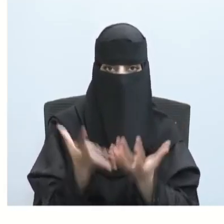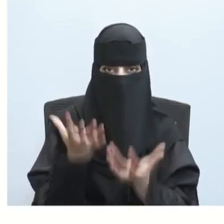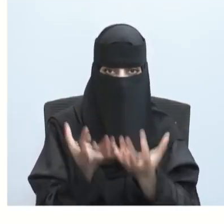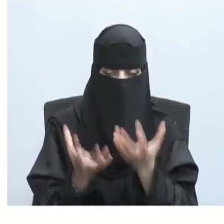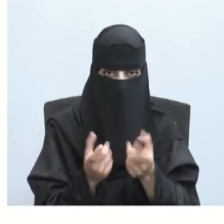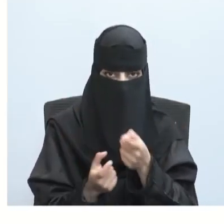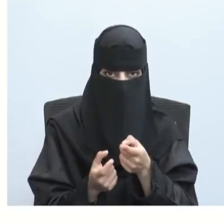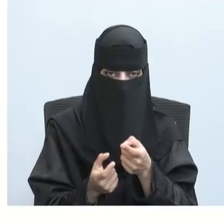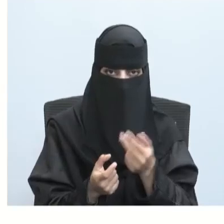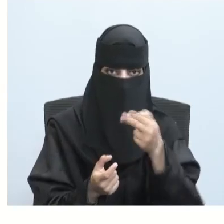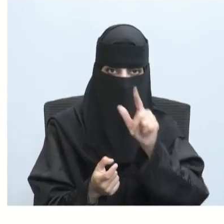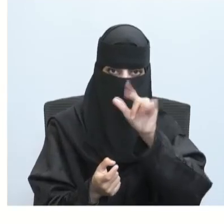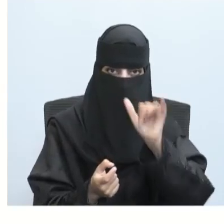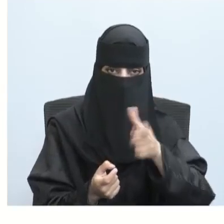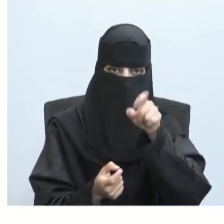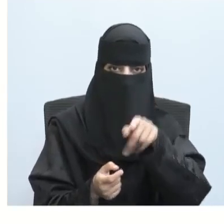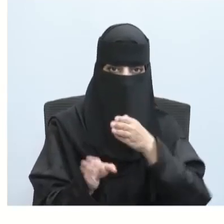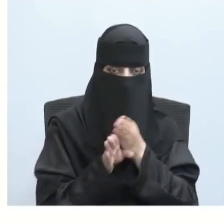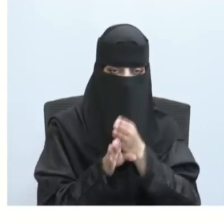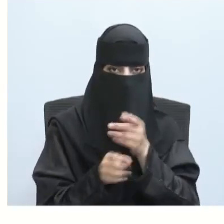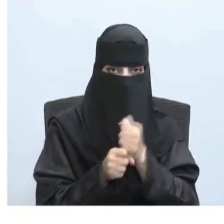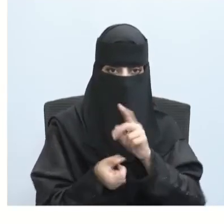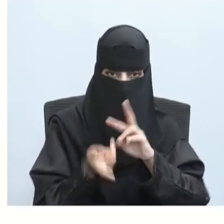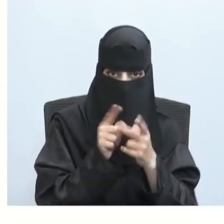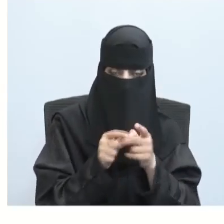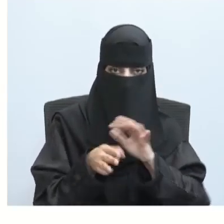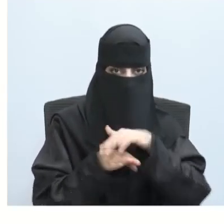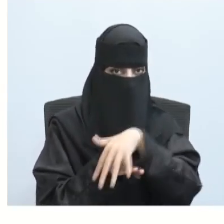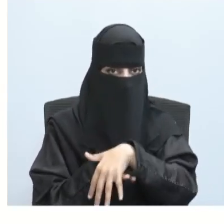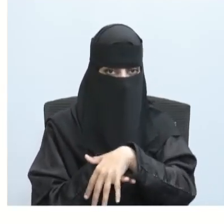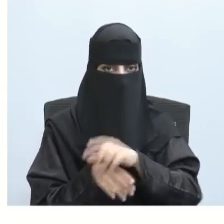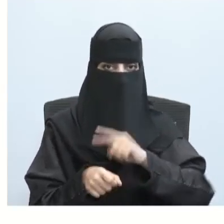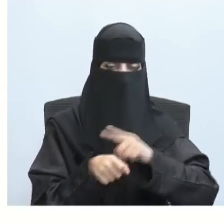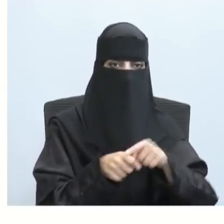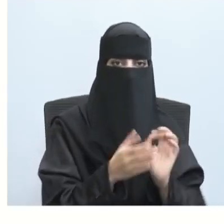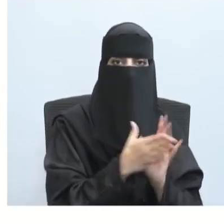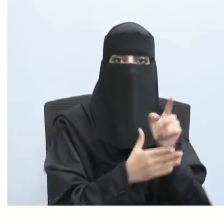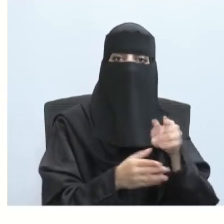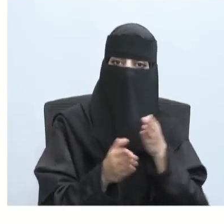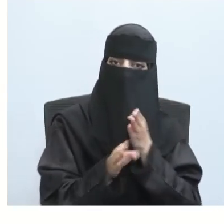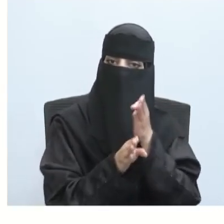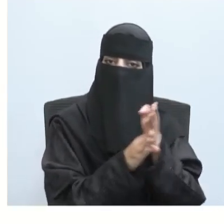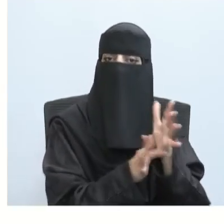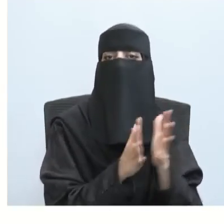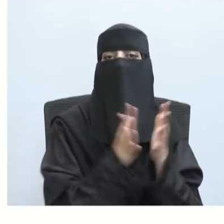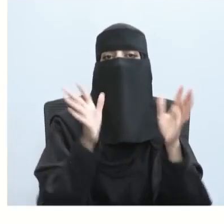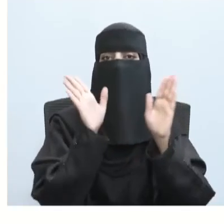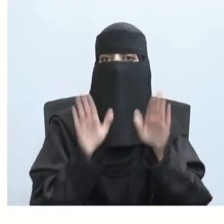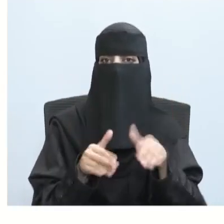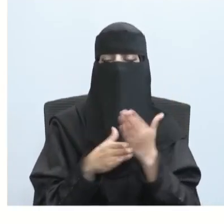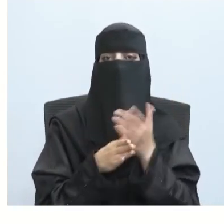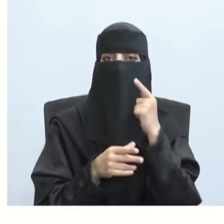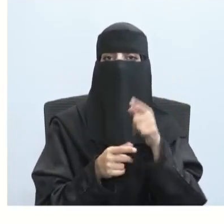ليست الطريقه الوحيده ليتحول السائل الى غاز هنالك طرق متنوعه لتحويل